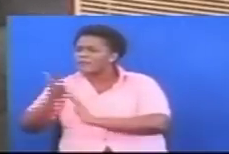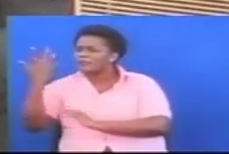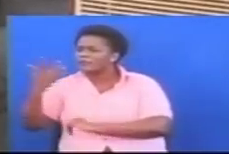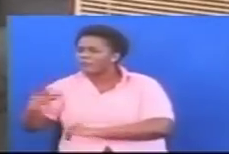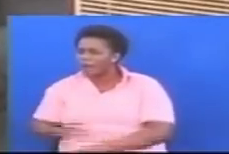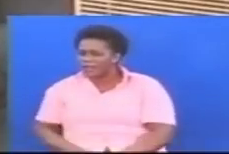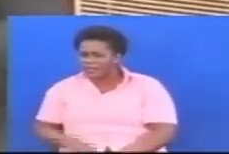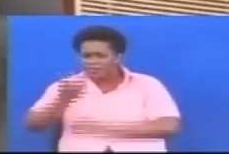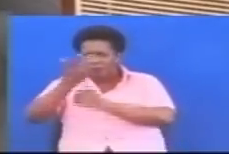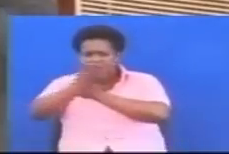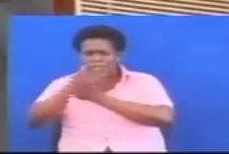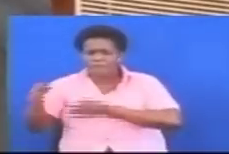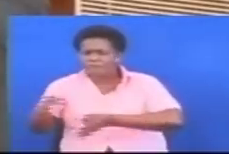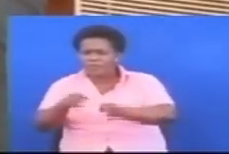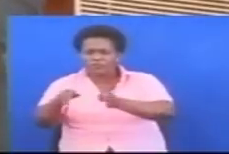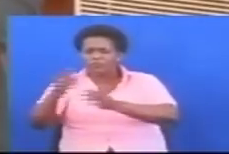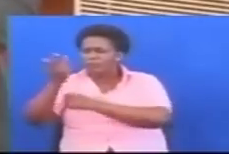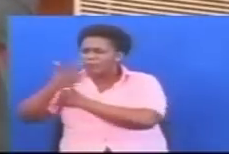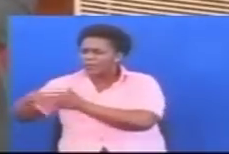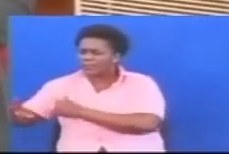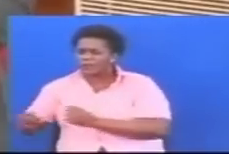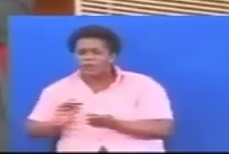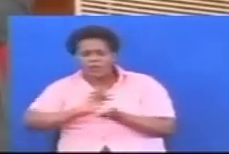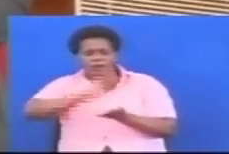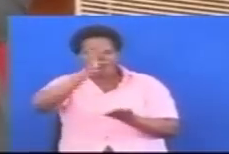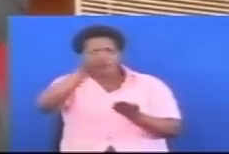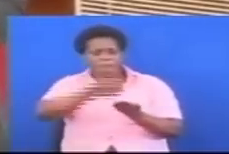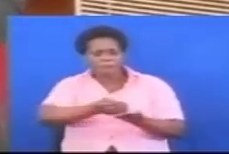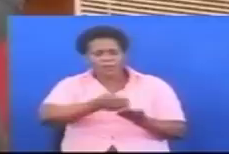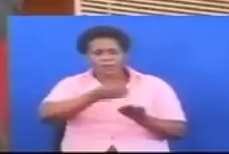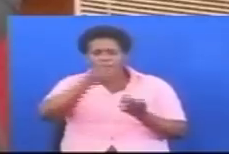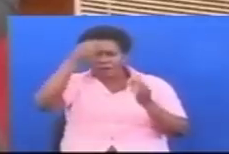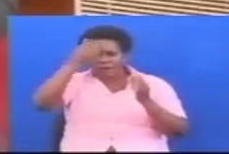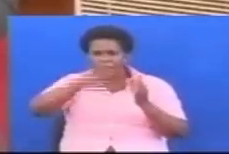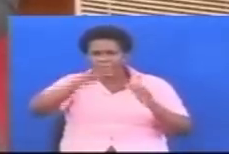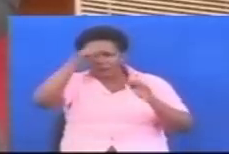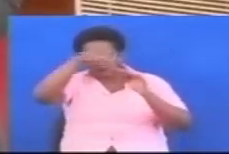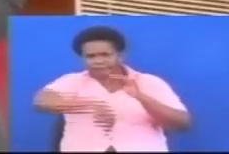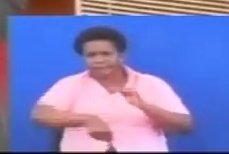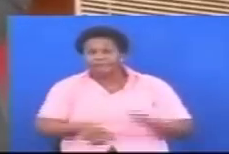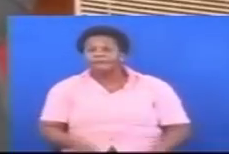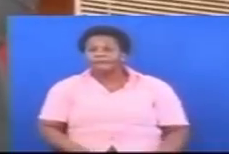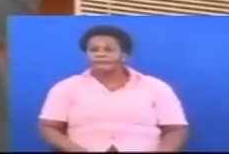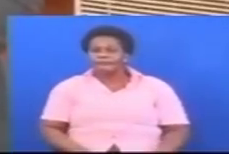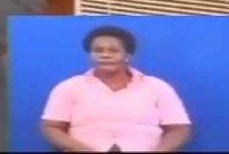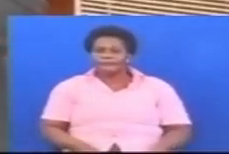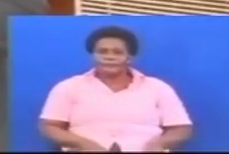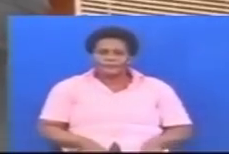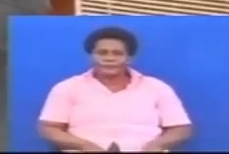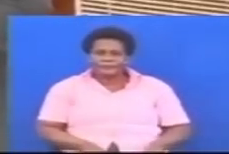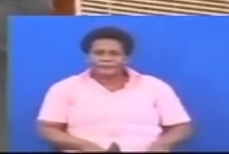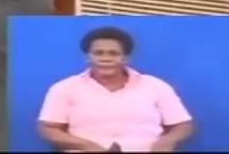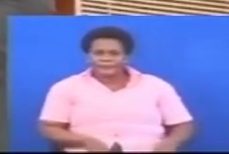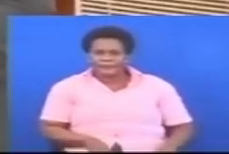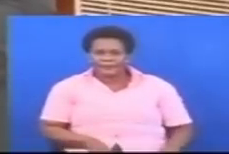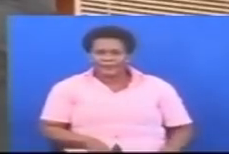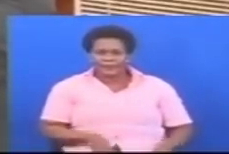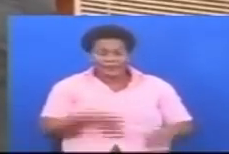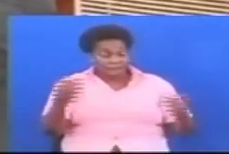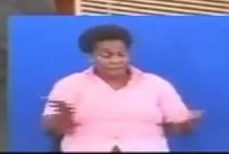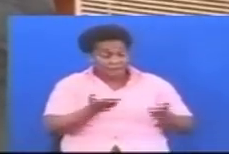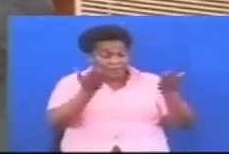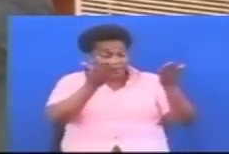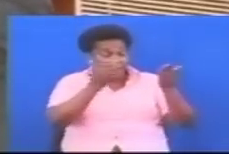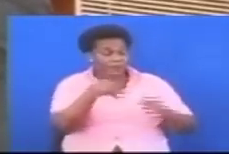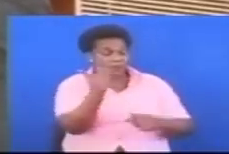kwenye miamba ya ardhi oevu. Mheshimiwa Mwenyekiti, hivyo basi ushahidi huu ni kweli kabisa kuwa maendeleo ya kijamii na